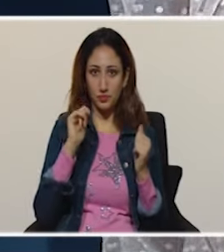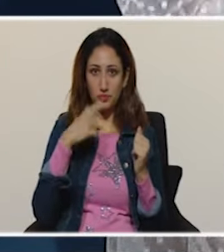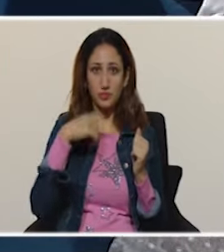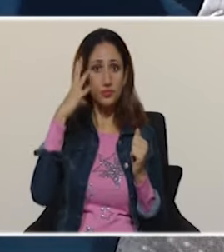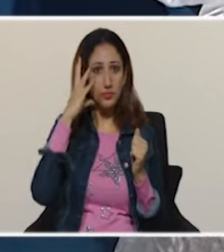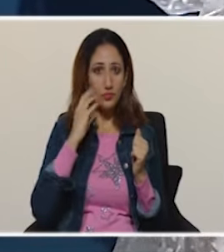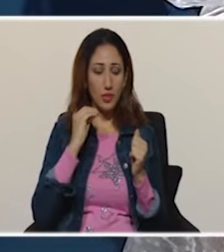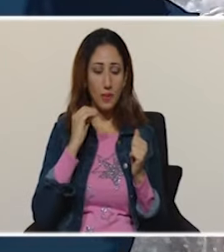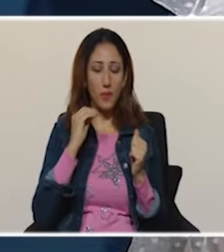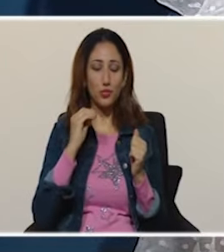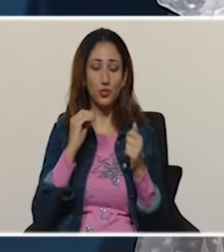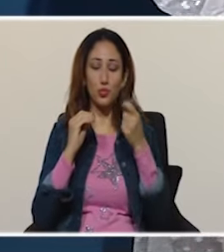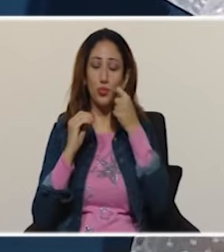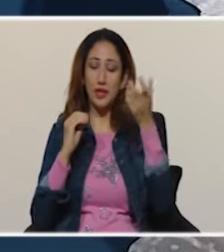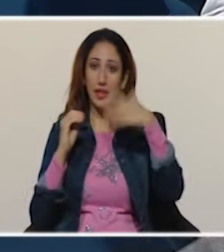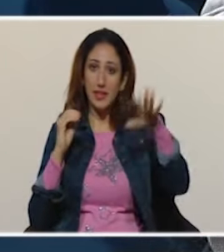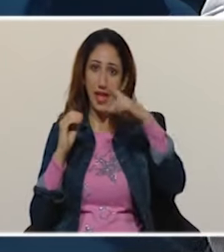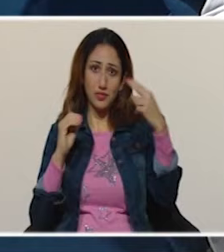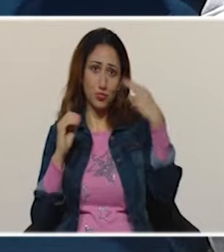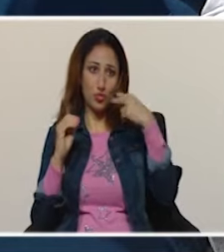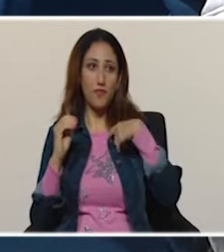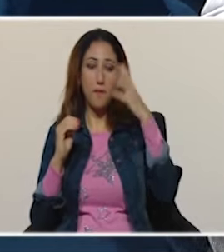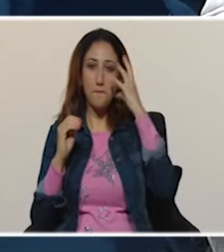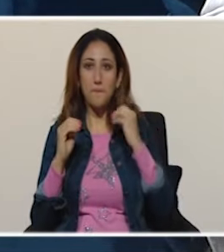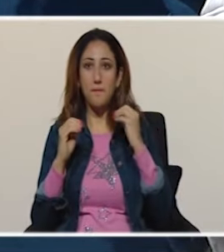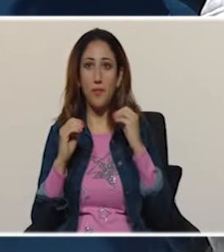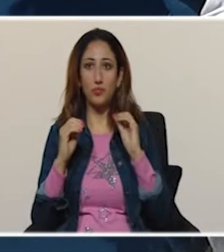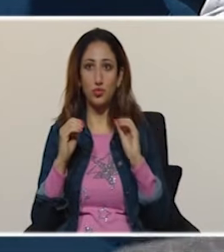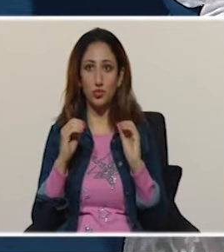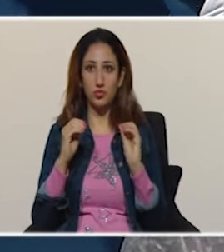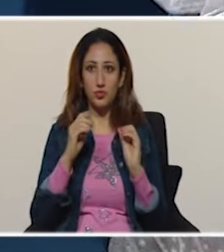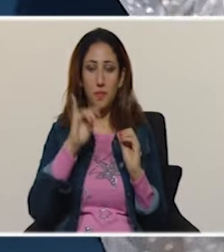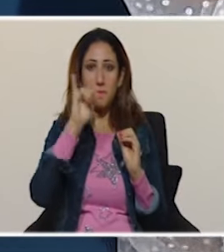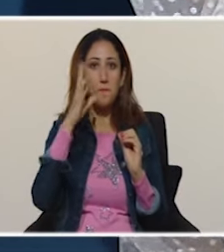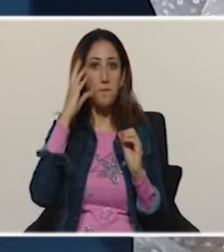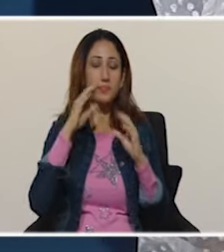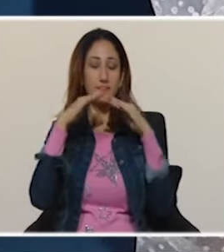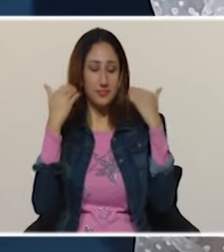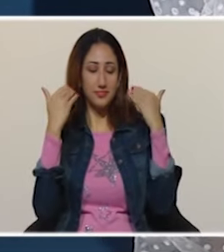الاشخاص، بس انك تحط ابتسامه وتسعد حدا انا بحسه هذا يعني اتموس نوبلس يعني.